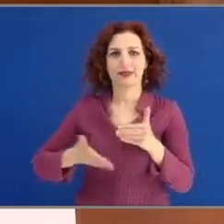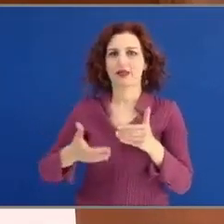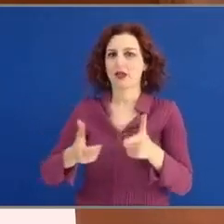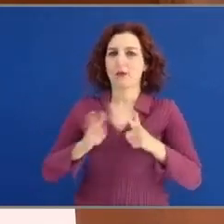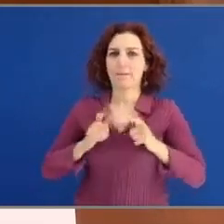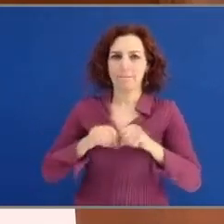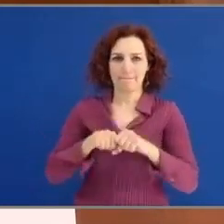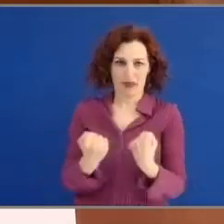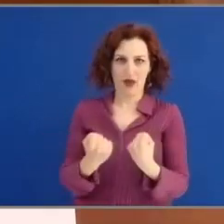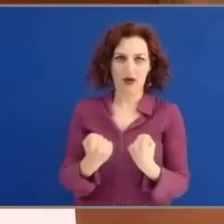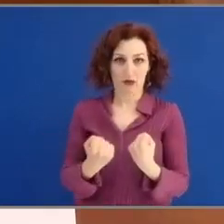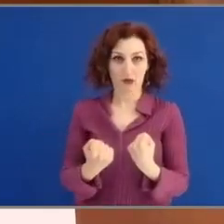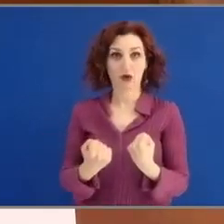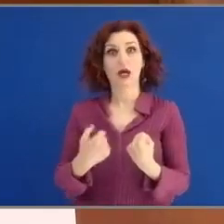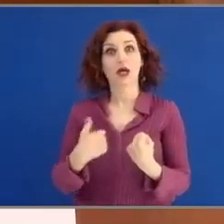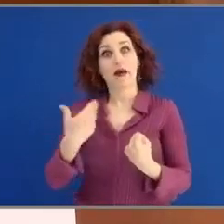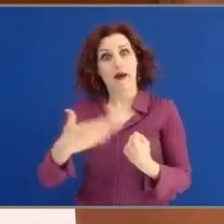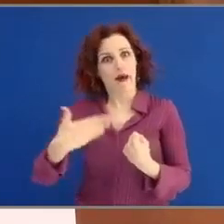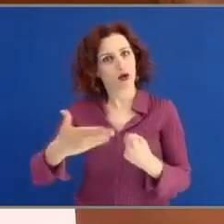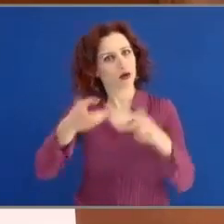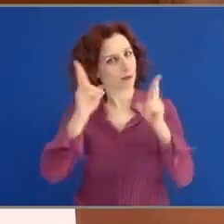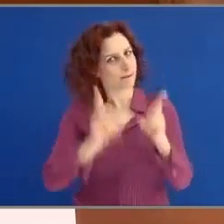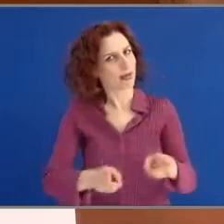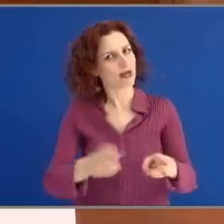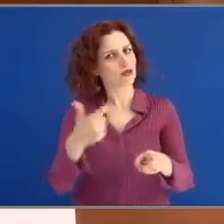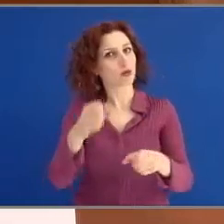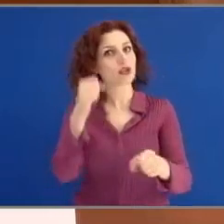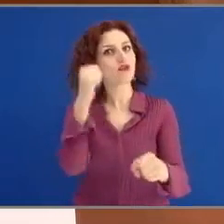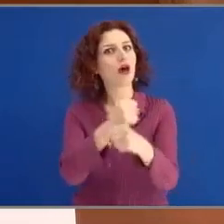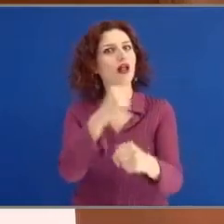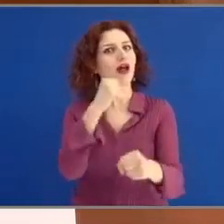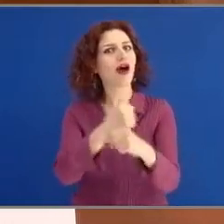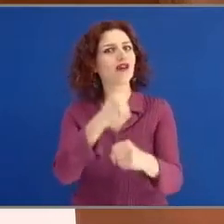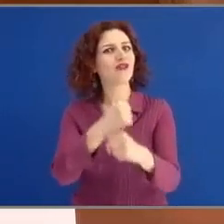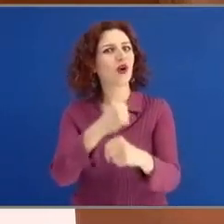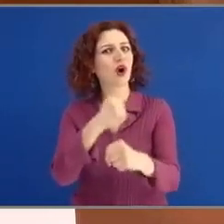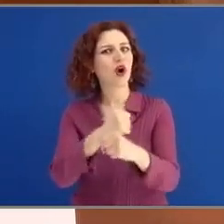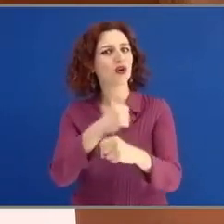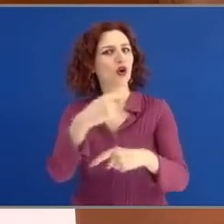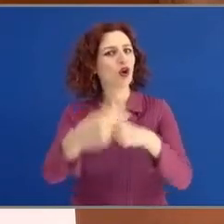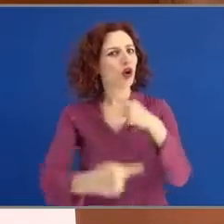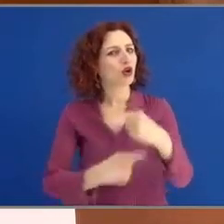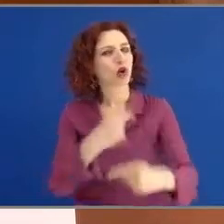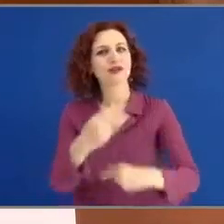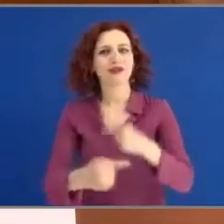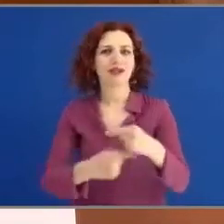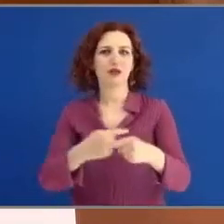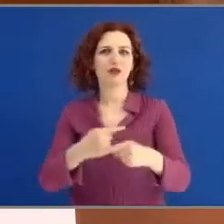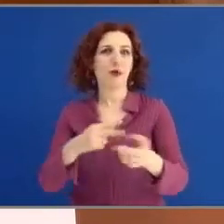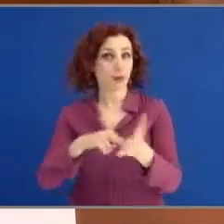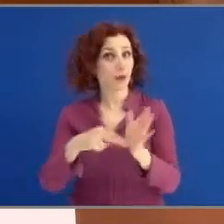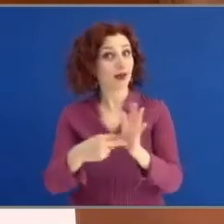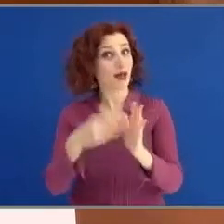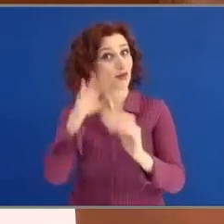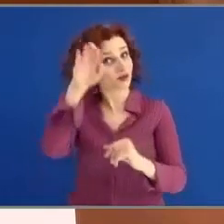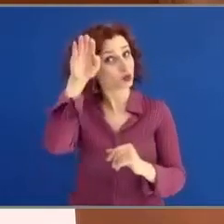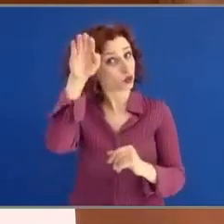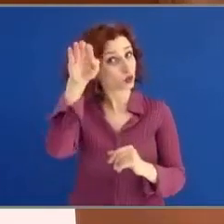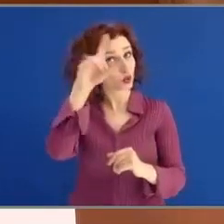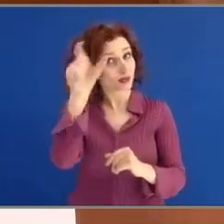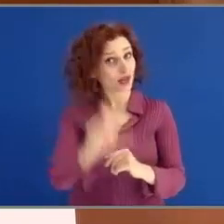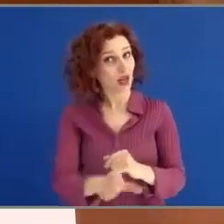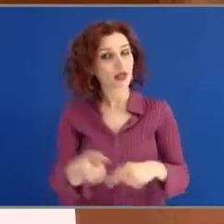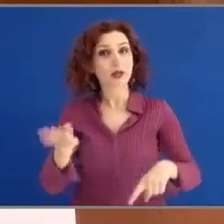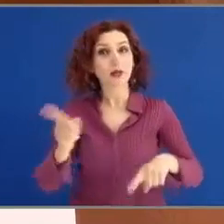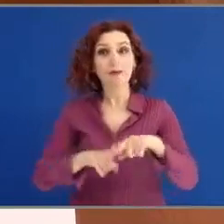tema del lavoro sarà sempre una priorità nel nostro Paese, sempre di più, e pagheranno di più perché pagheranno i debiti che